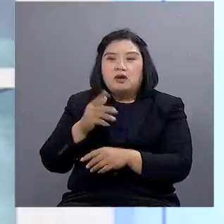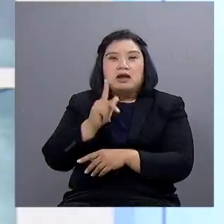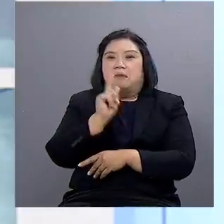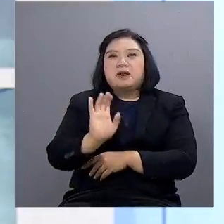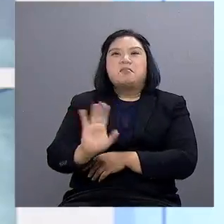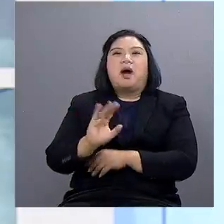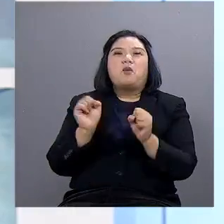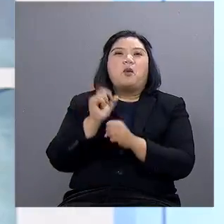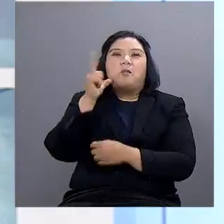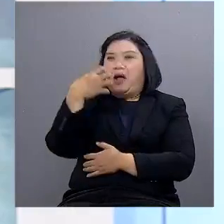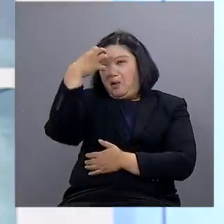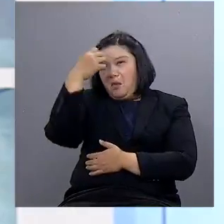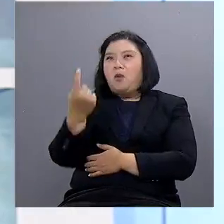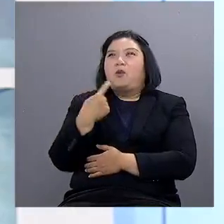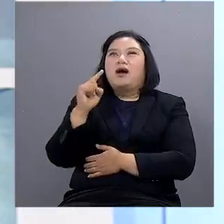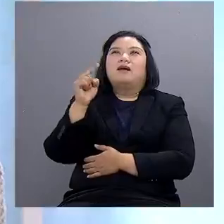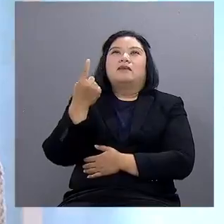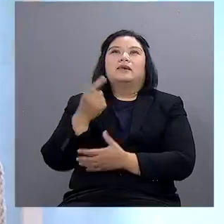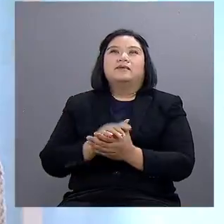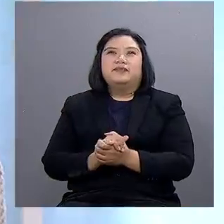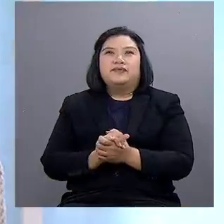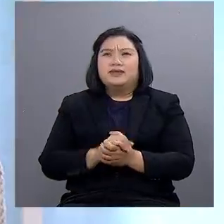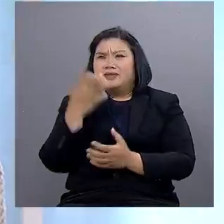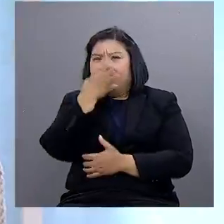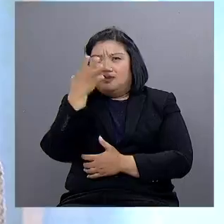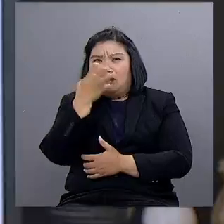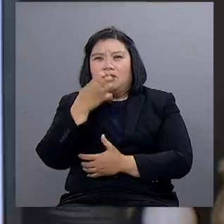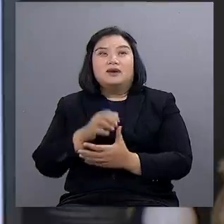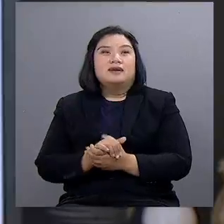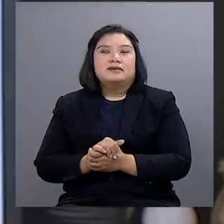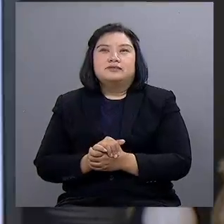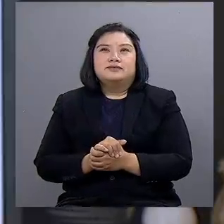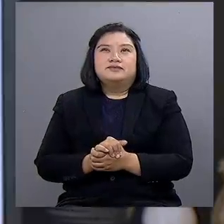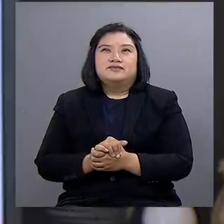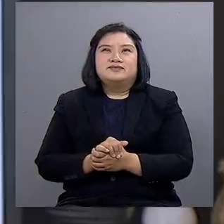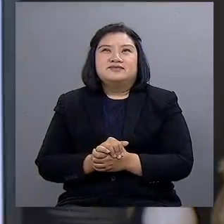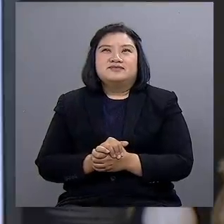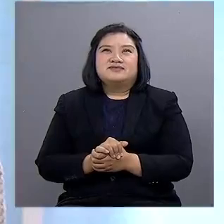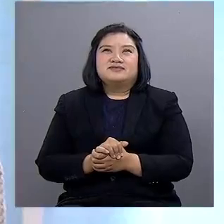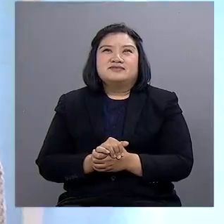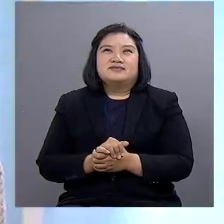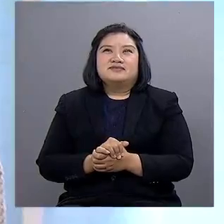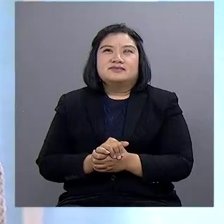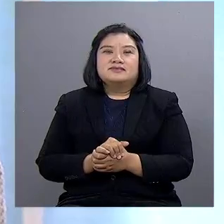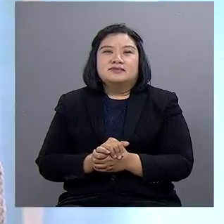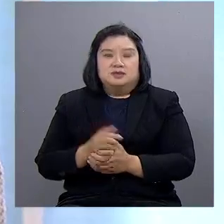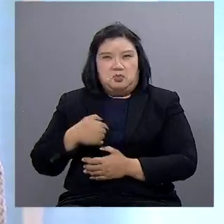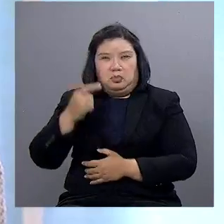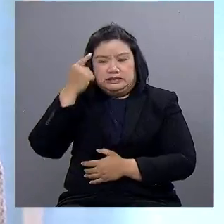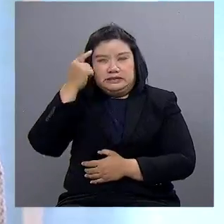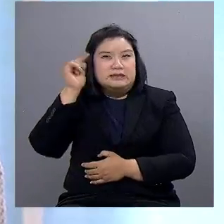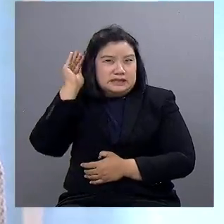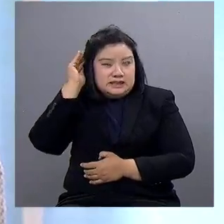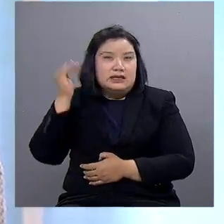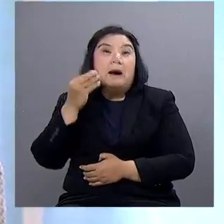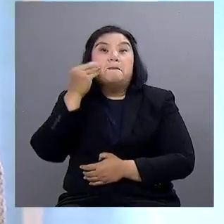วน อะไรพี่ตลกเรื่องกะปิอย ู่ตลก ก ะปิ ผมโดนแม่แอคหลังจริงๆ แล้วผมจริงๆผมเชื่อว่าไม่ใช่แค่บ้านคุณต๊อบ เป็นทุกบ้าน